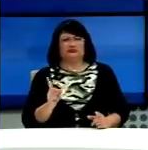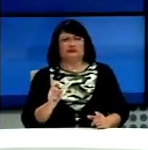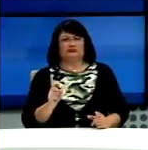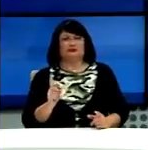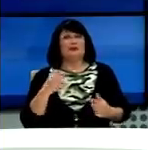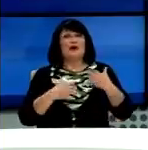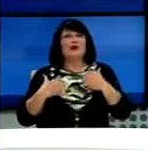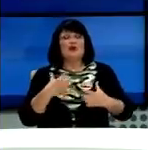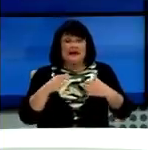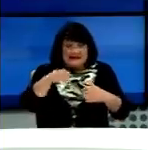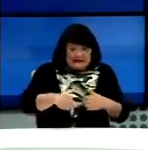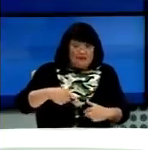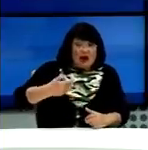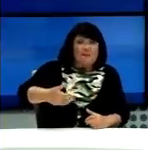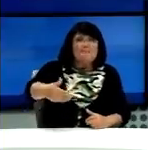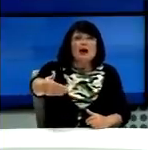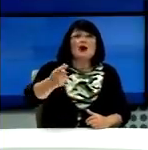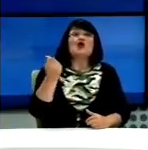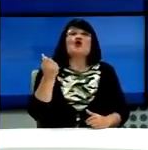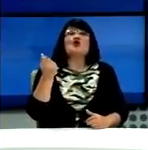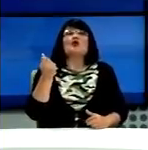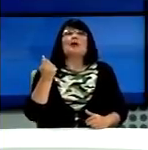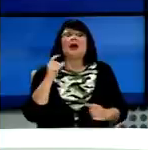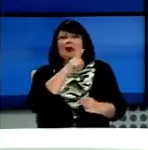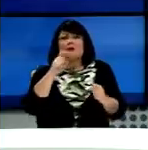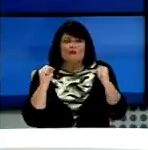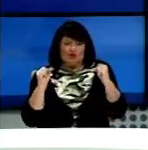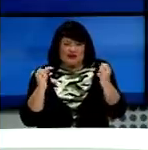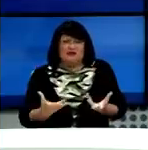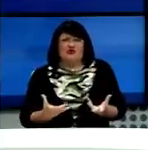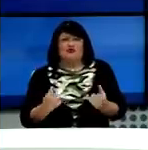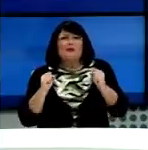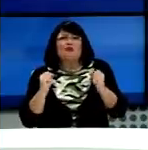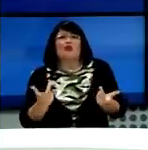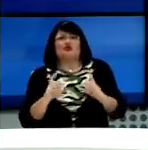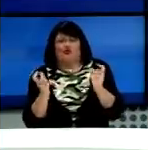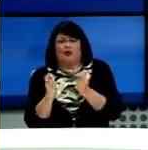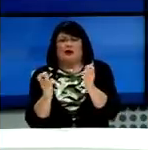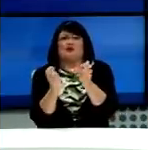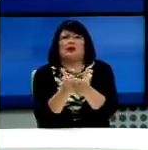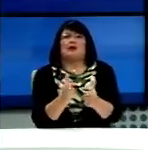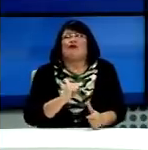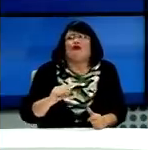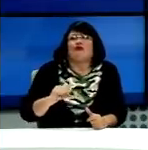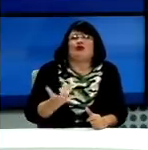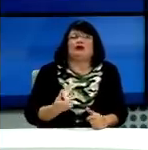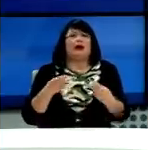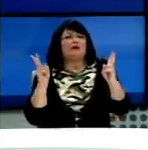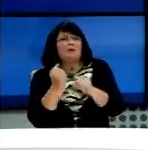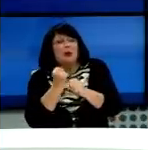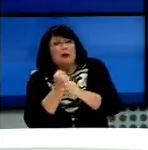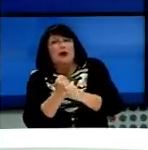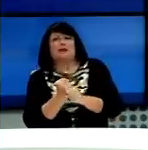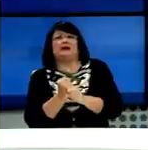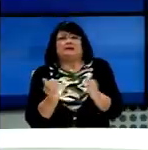και το σήμερα και το αύριο της οικονομικής επιβίωσης σε κάθε οικογένεια. Είτε είναι ελεύθεροι επαγγελματίες, είτε